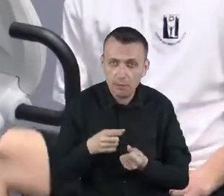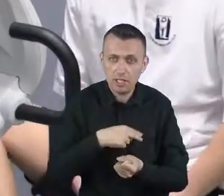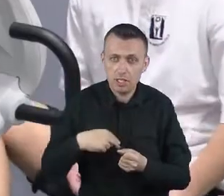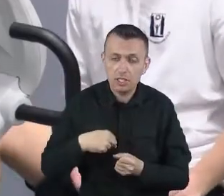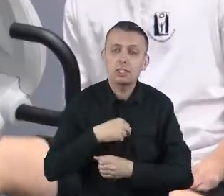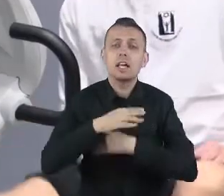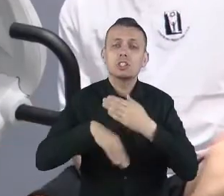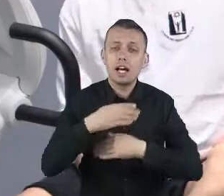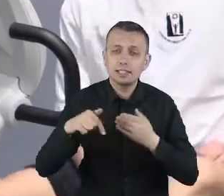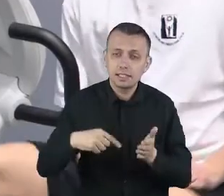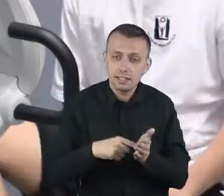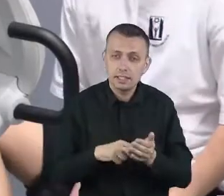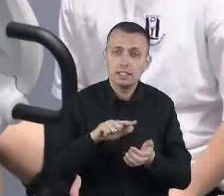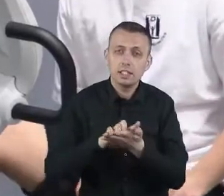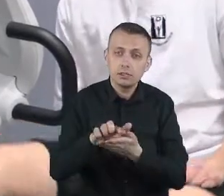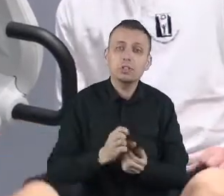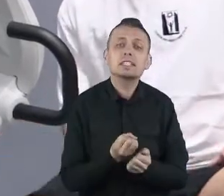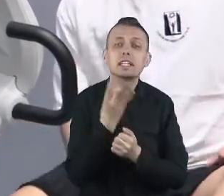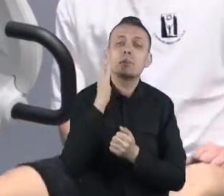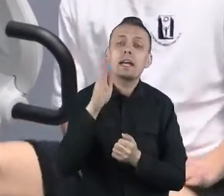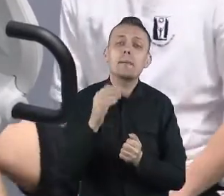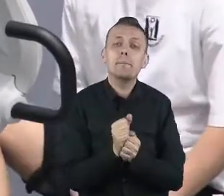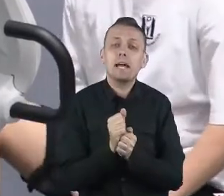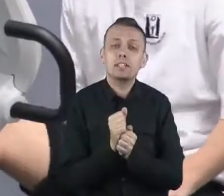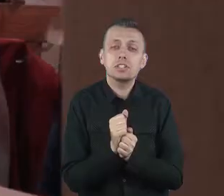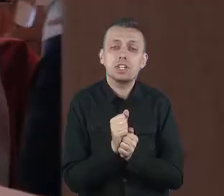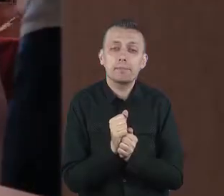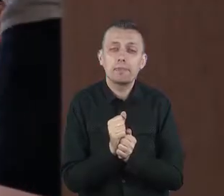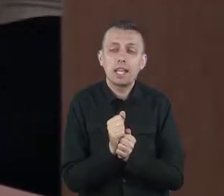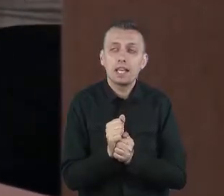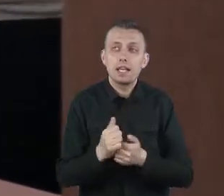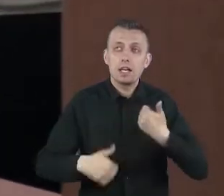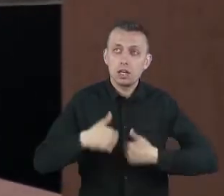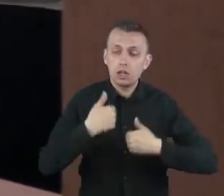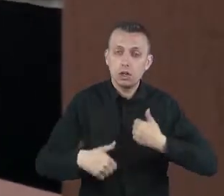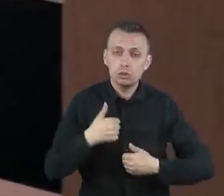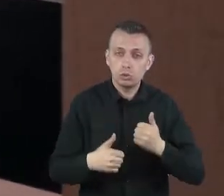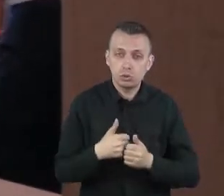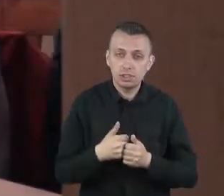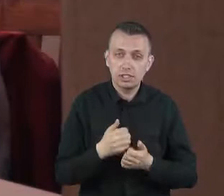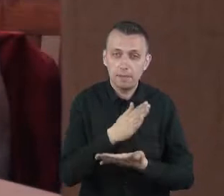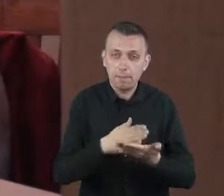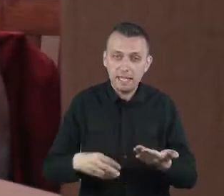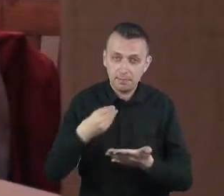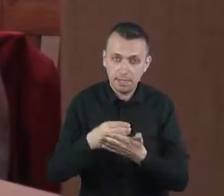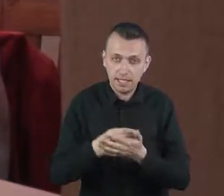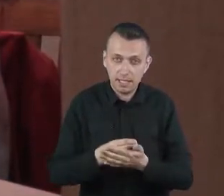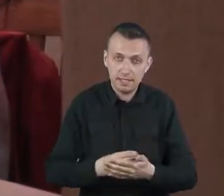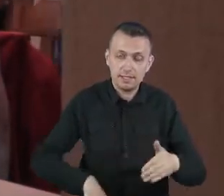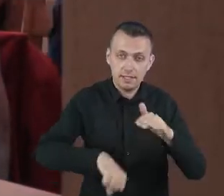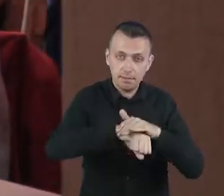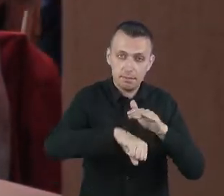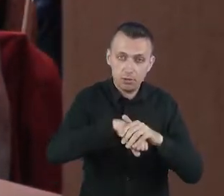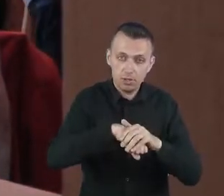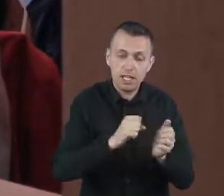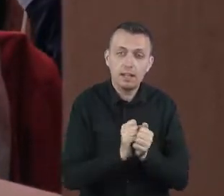cel. 12 maja zorganizowany zostanie turniej charytatywny w piłkę halową Kopiemy dla Niezabudki. Finał akcji zaplanowany jest na